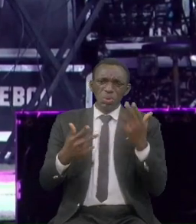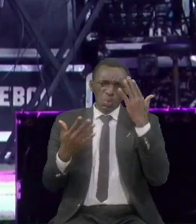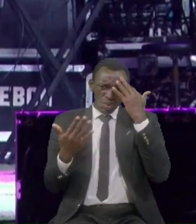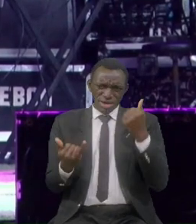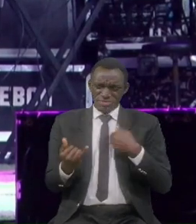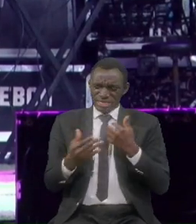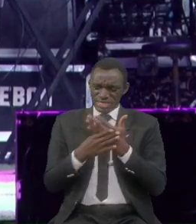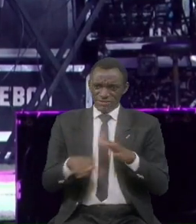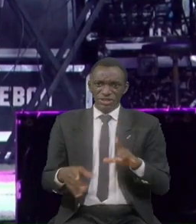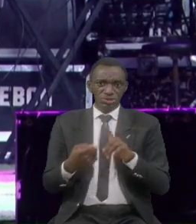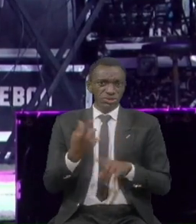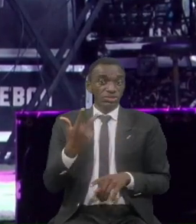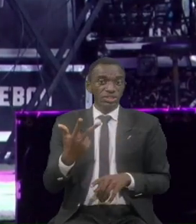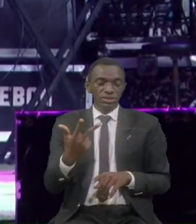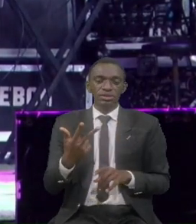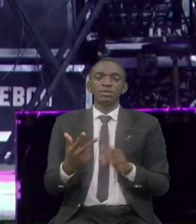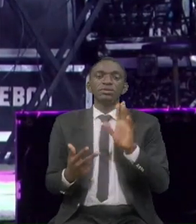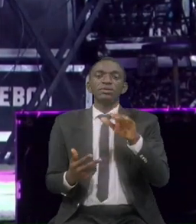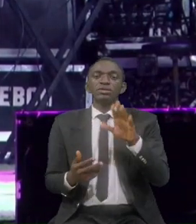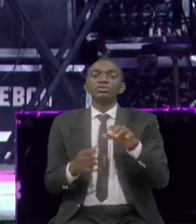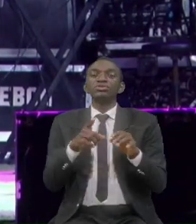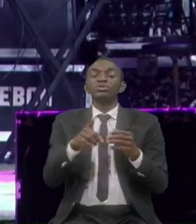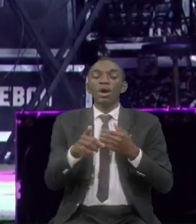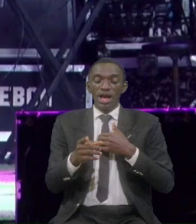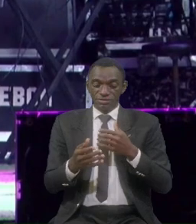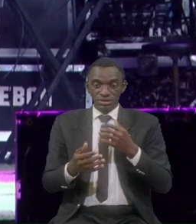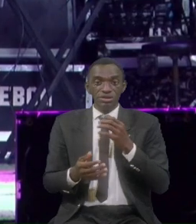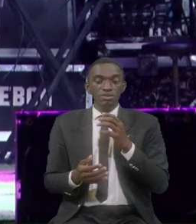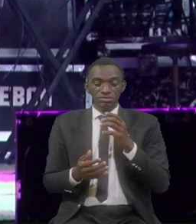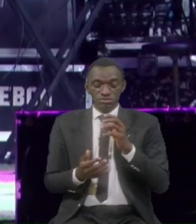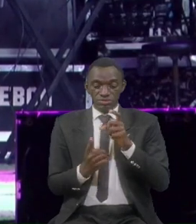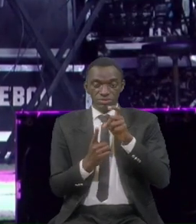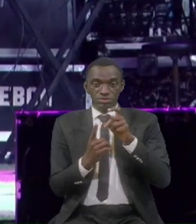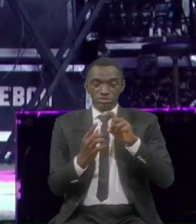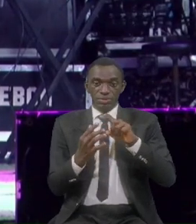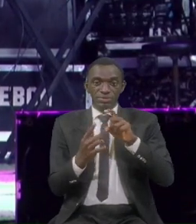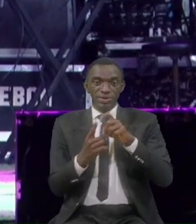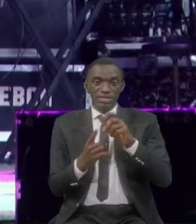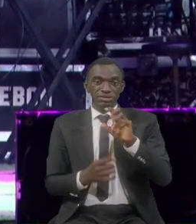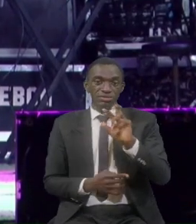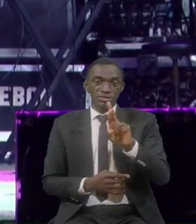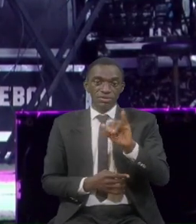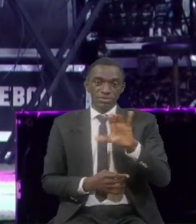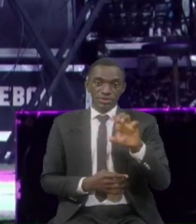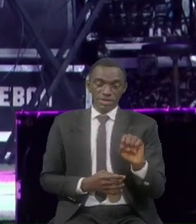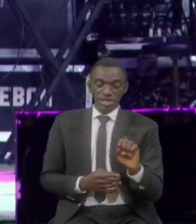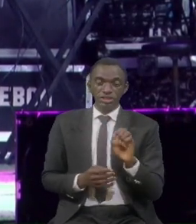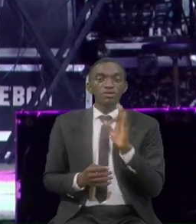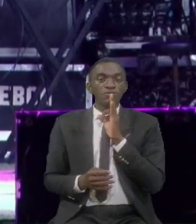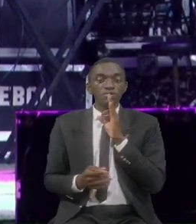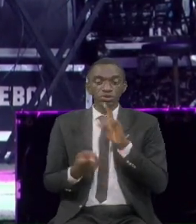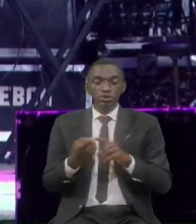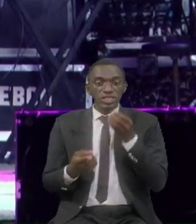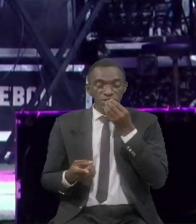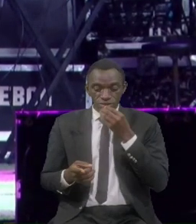When you have a bowl of rice to eat. Kung do na kay usa ka you don't take the whole lump and put it